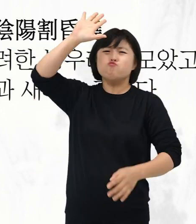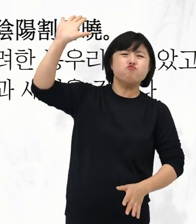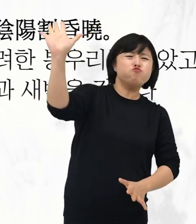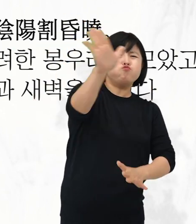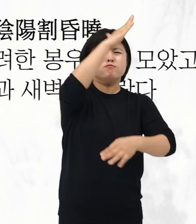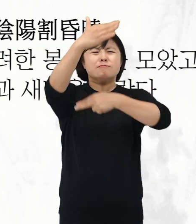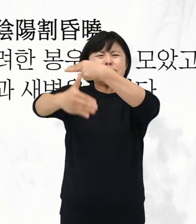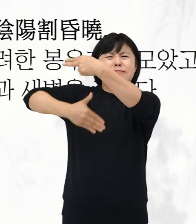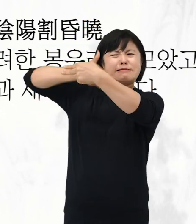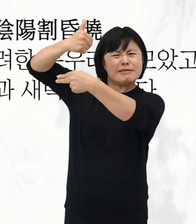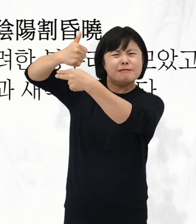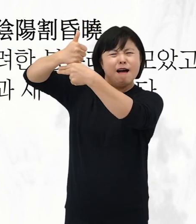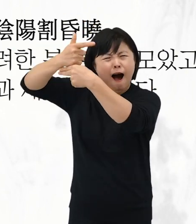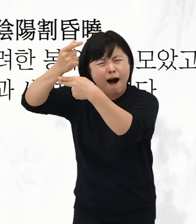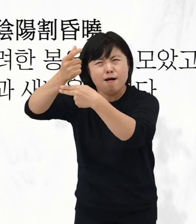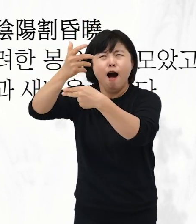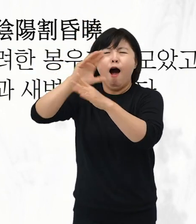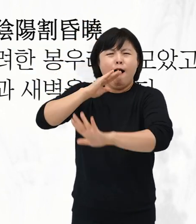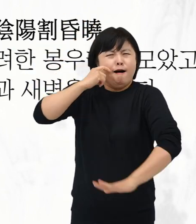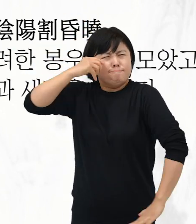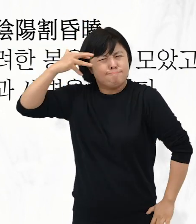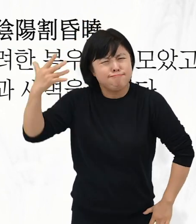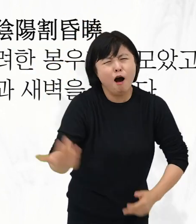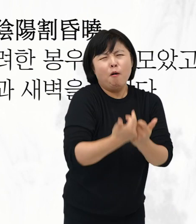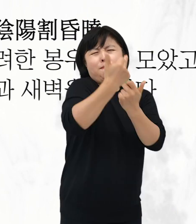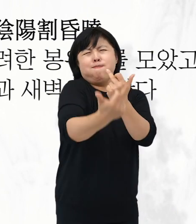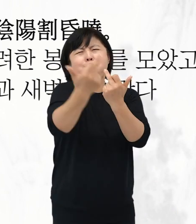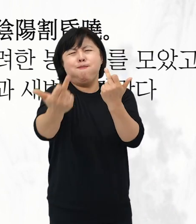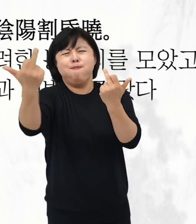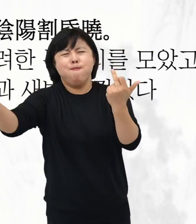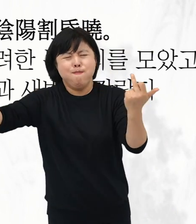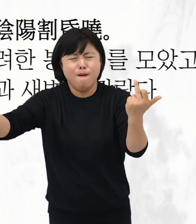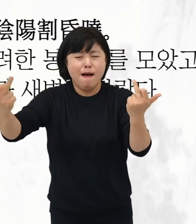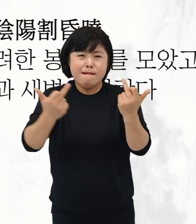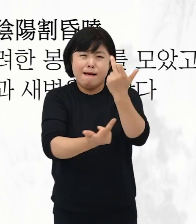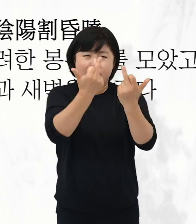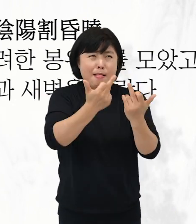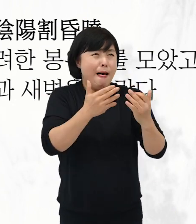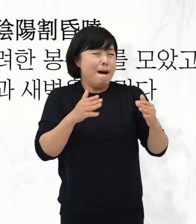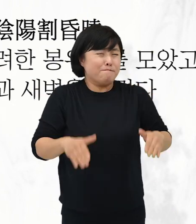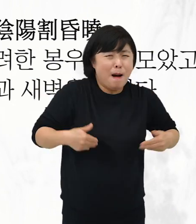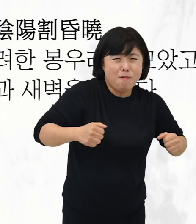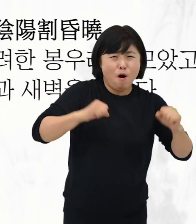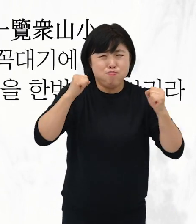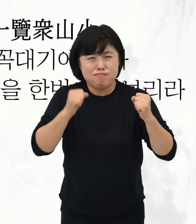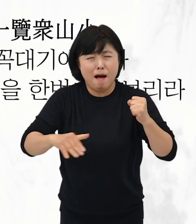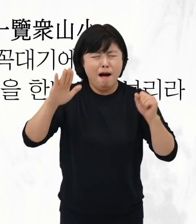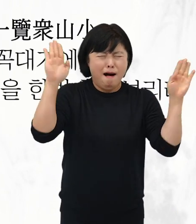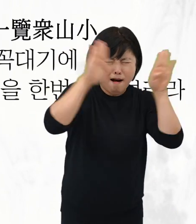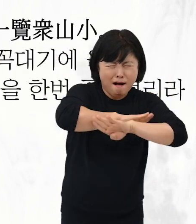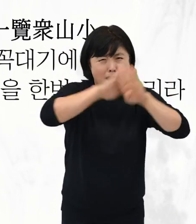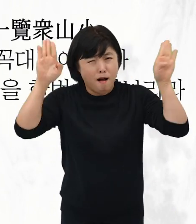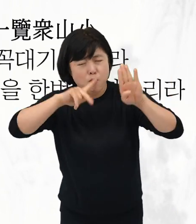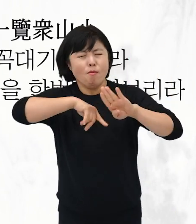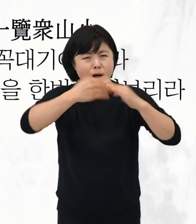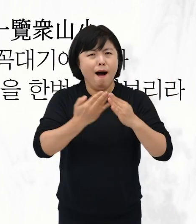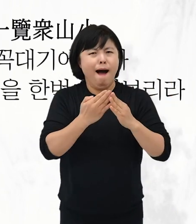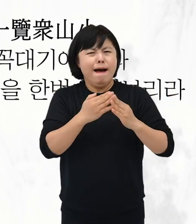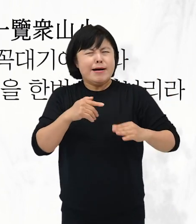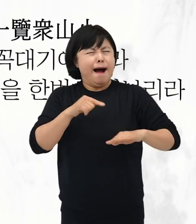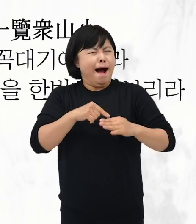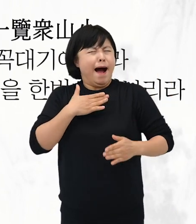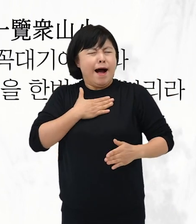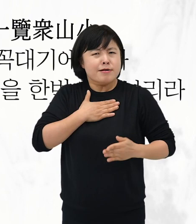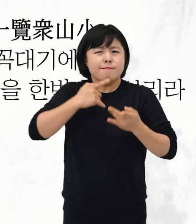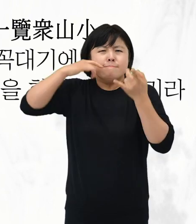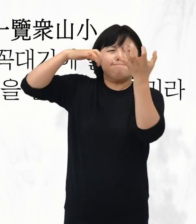신령하고 수려한 봉우리를 모았고 산의 남북은 어둠과 새벽을 갈랐다. 씻긴 가슴에 높은